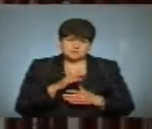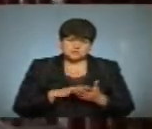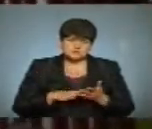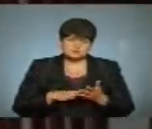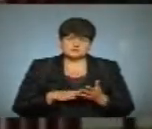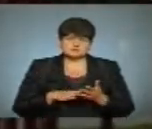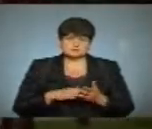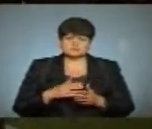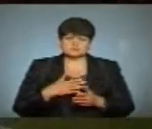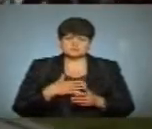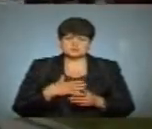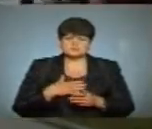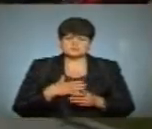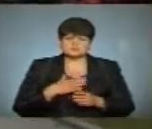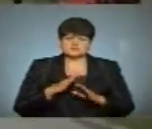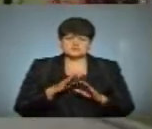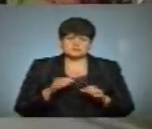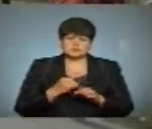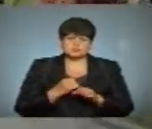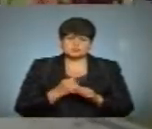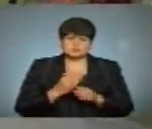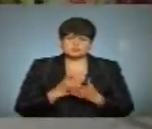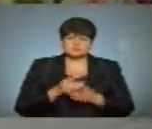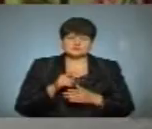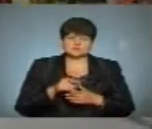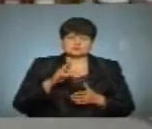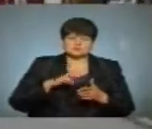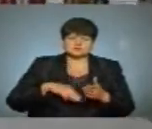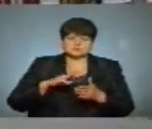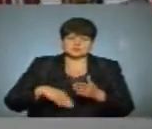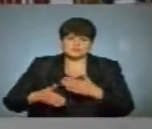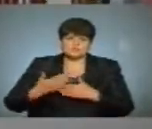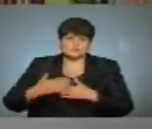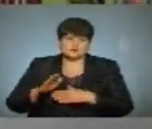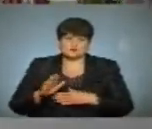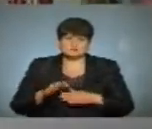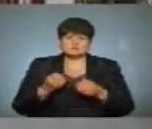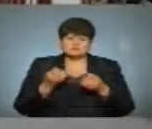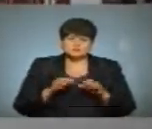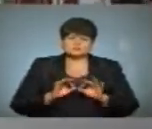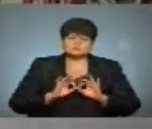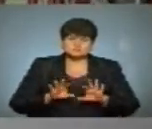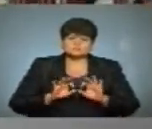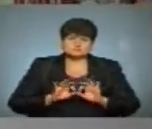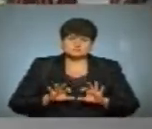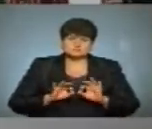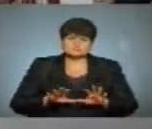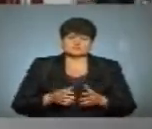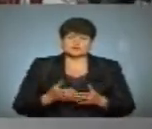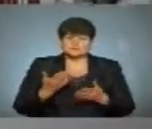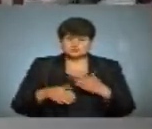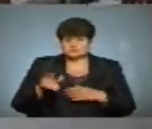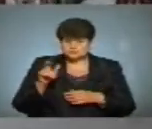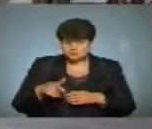тому що в нас робота не заключається в тому, щоб штрафувати. Ми просто ведемо роз'яснювальну роботу, профілактичні бесіди. Якщо